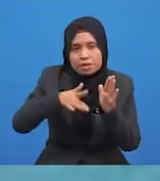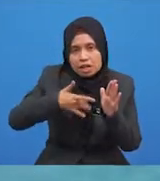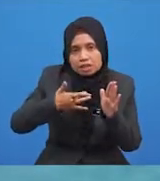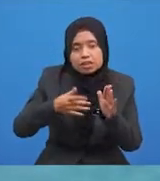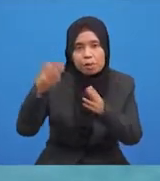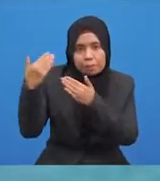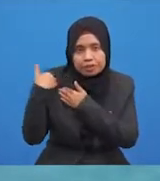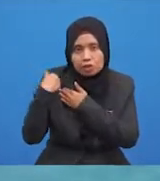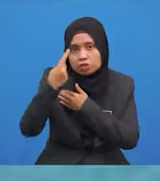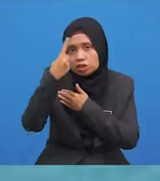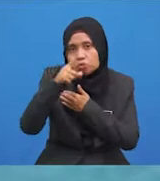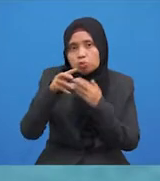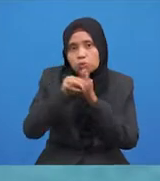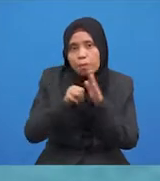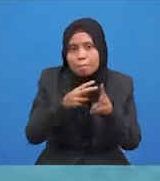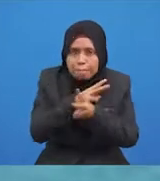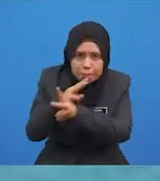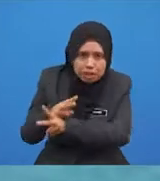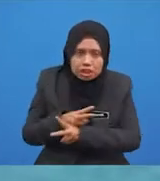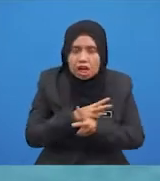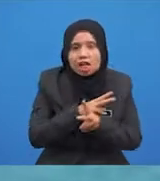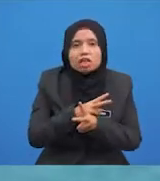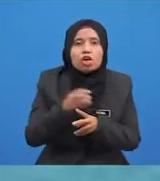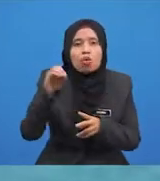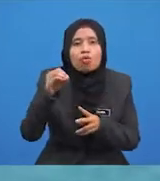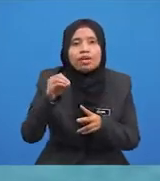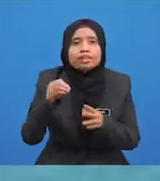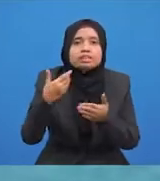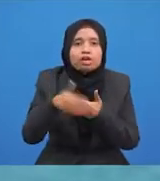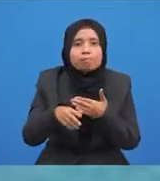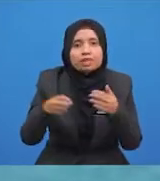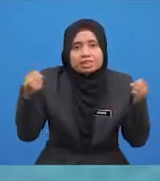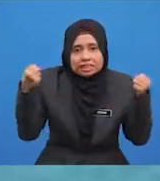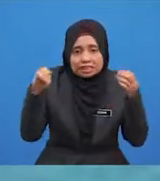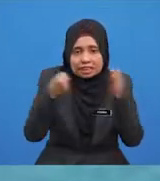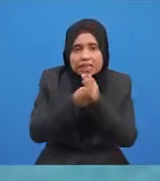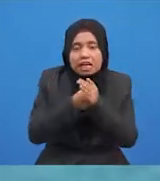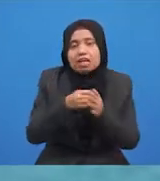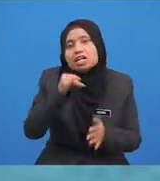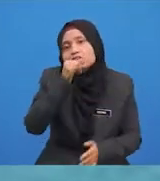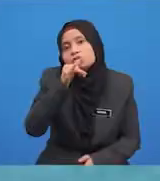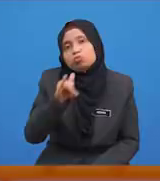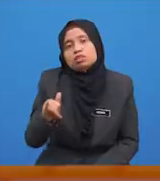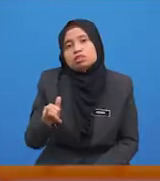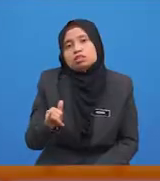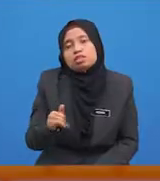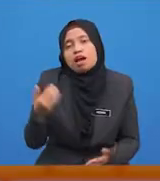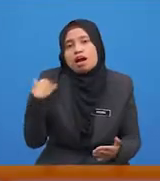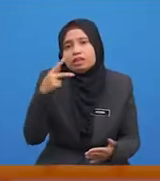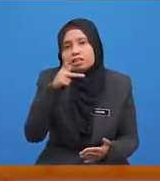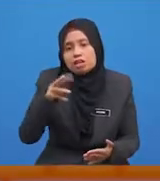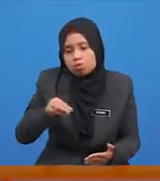berasa bertanggungjawab untuk menjaga Oren selepas terlanggar ibunya.